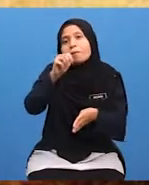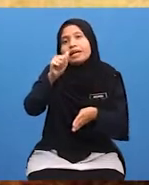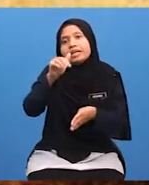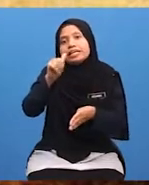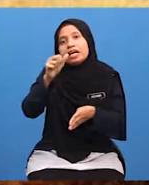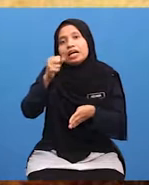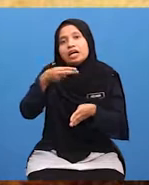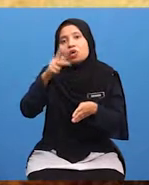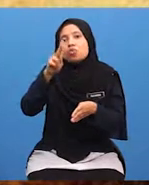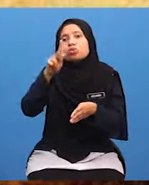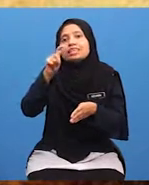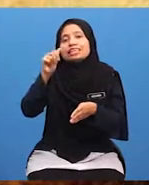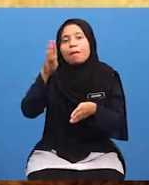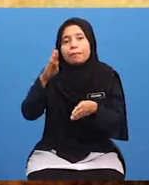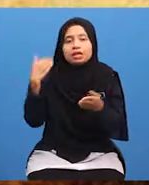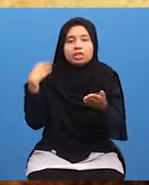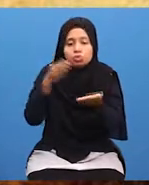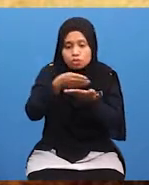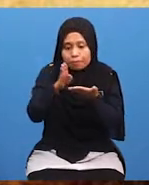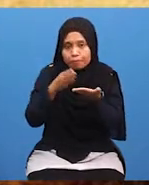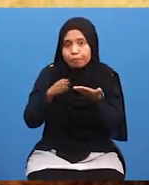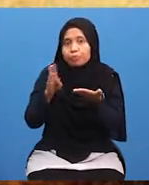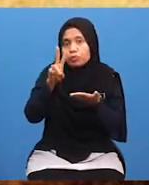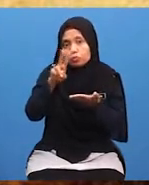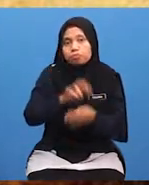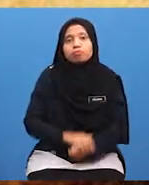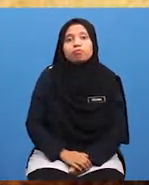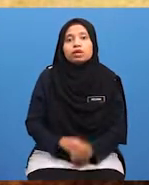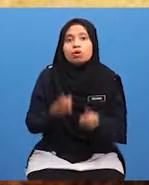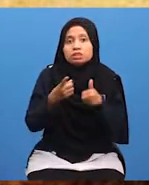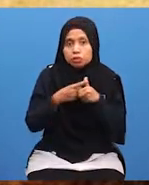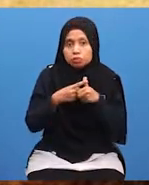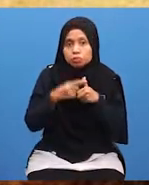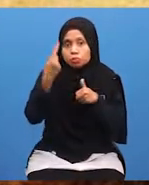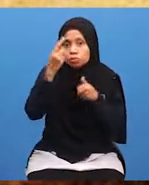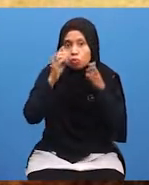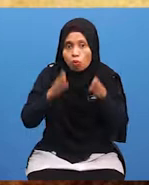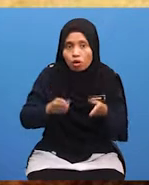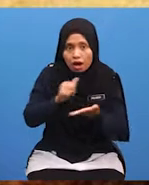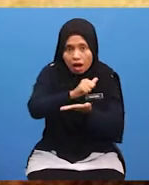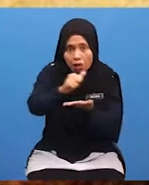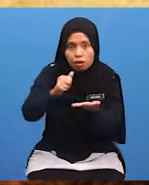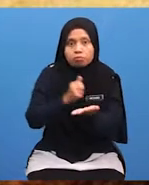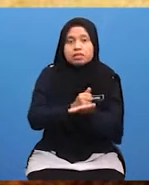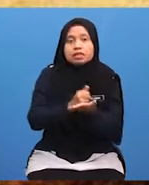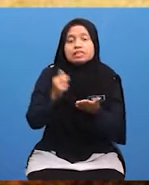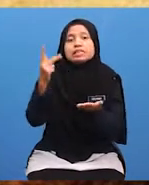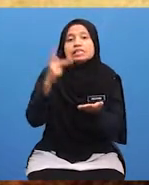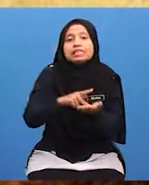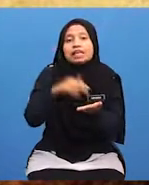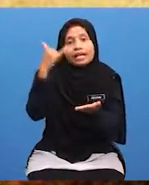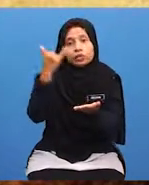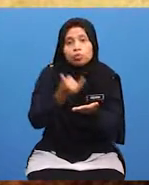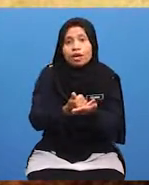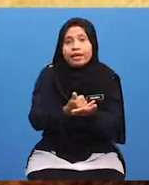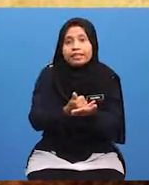sekolah permulaan dan terbahagi kepada dua, iaitu yang pertama ialah kutab untuk orang awam yang dikenakan yuran khusus dan